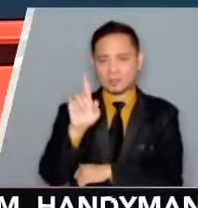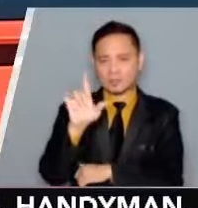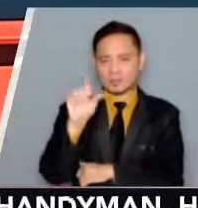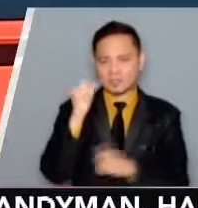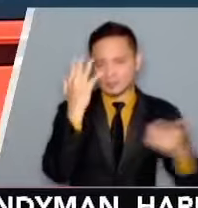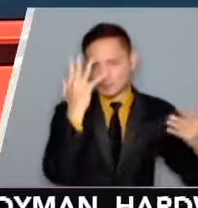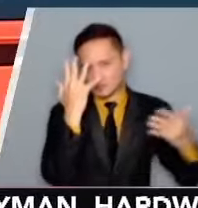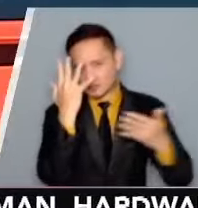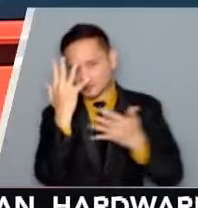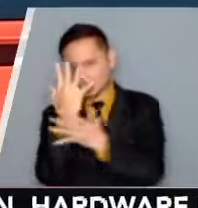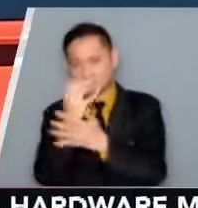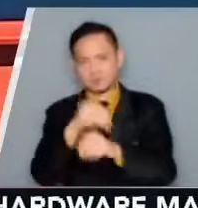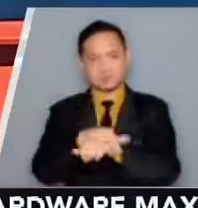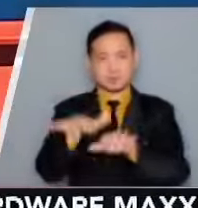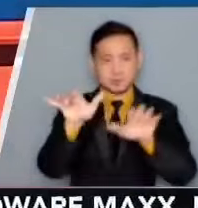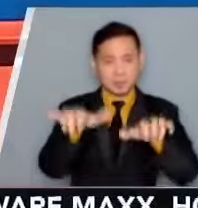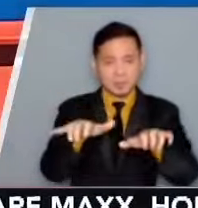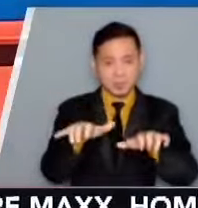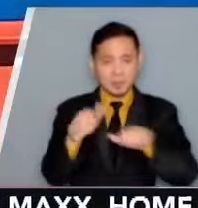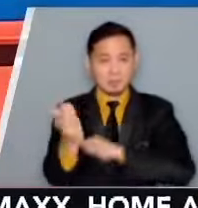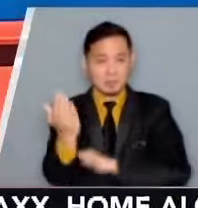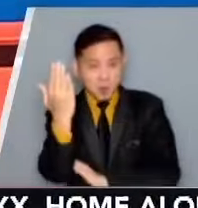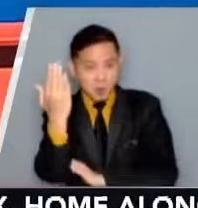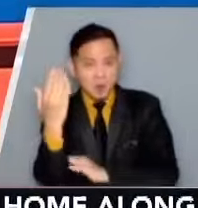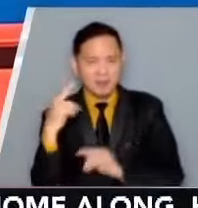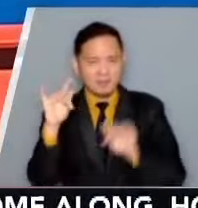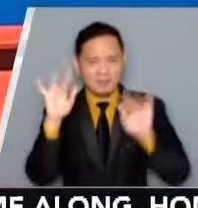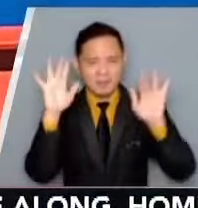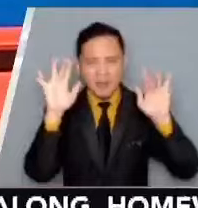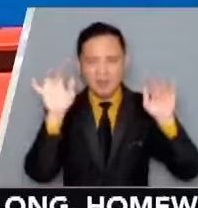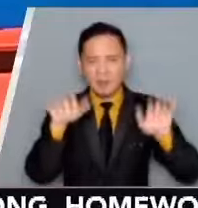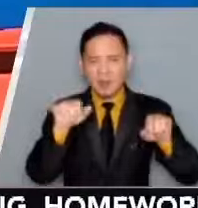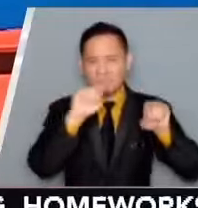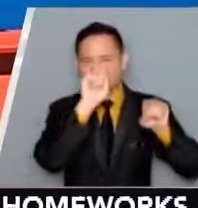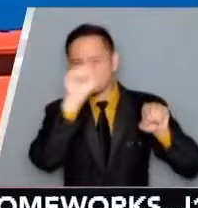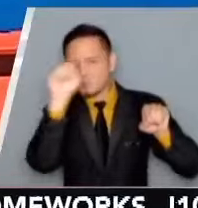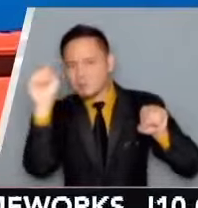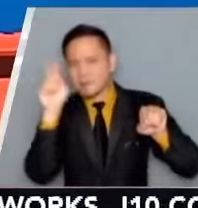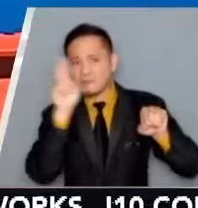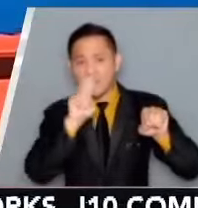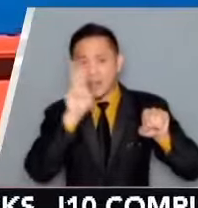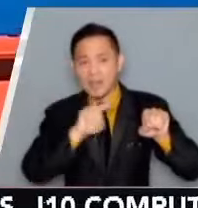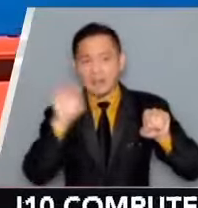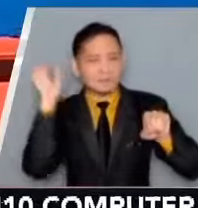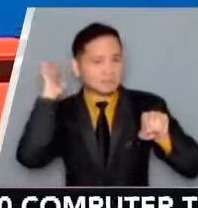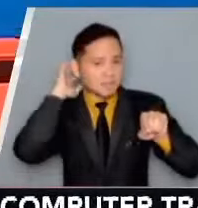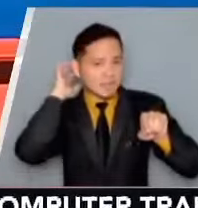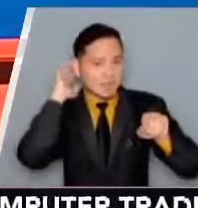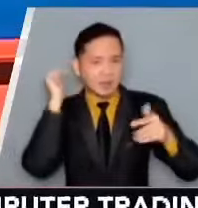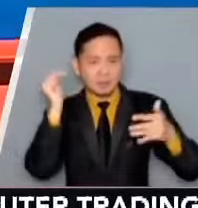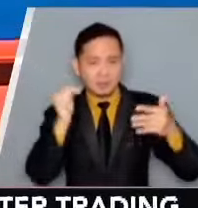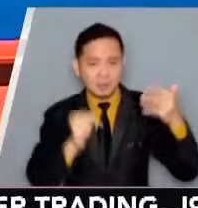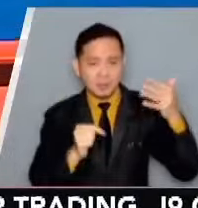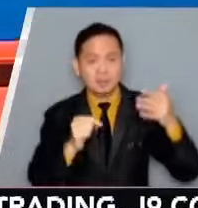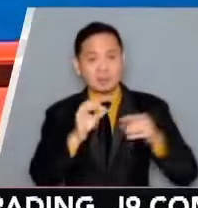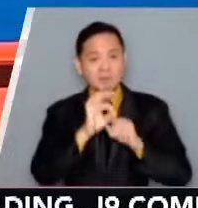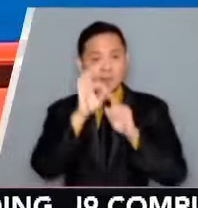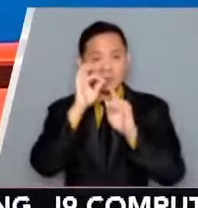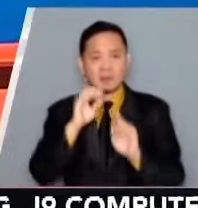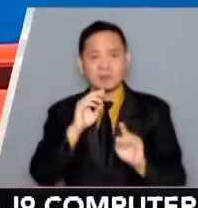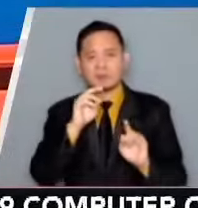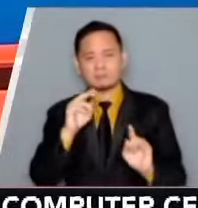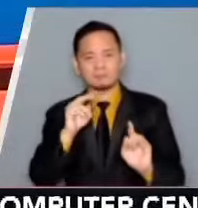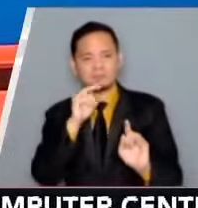umaga, asahan na po ang light to moderate rain sa ilang panig ng Visayas, maging ng Mindanao, particular na po sa Negros Island, kasama po dyan ang